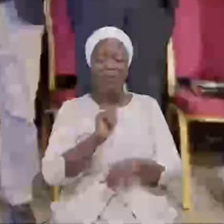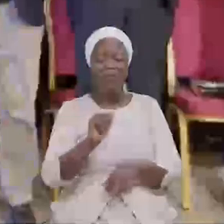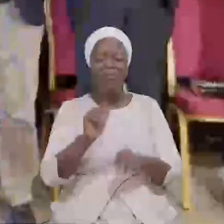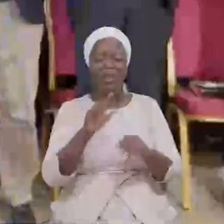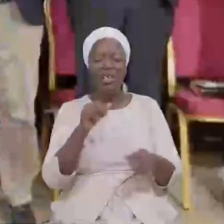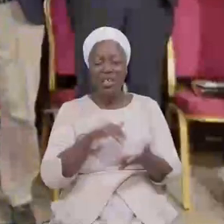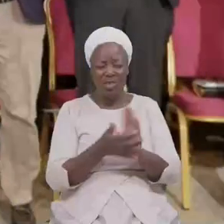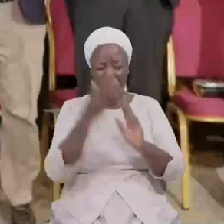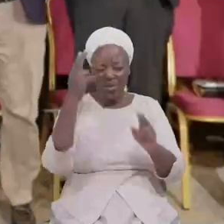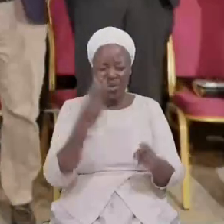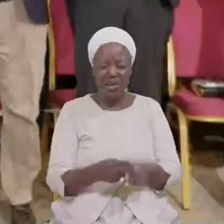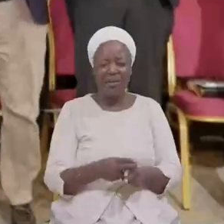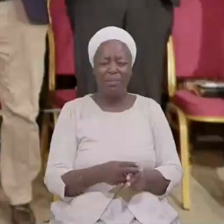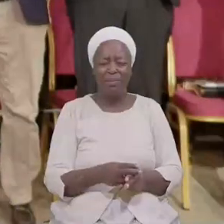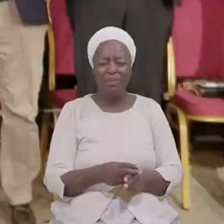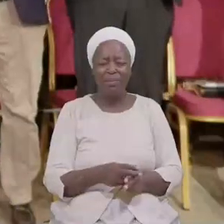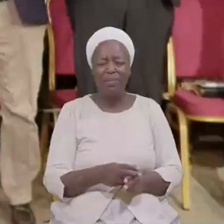de Jésus.